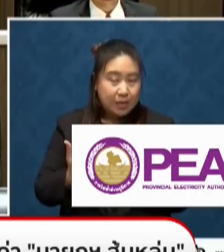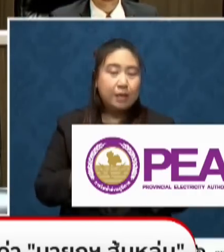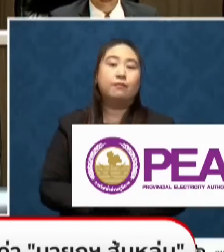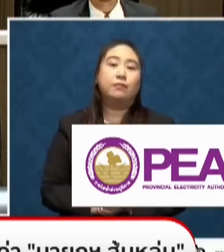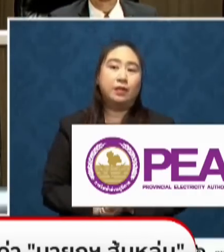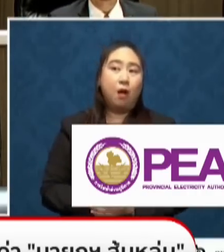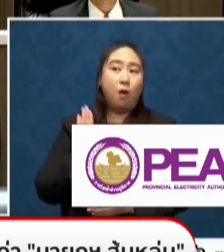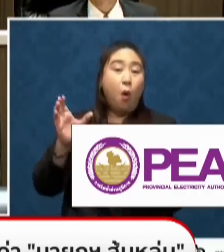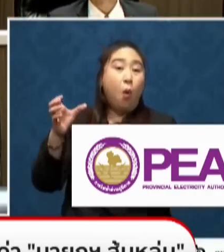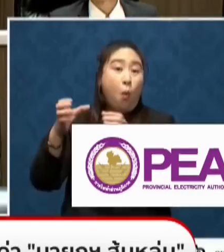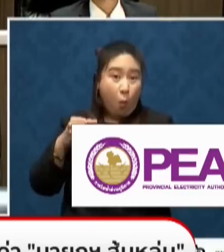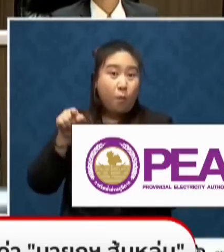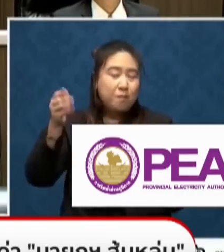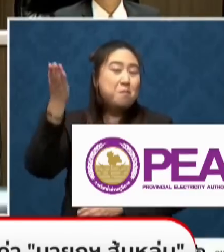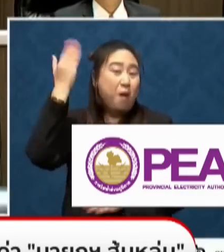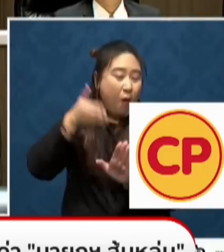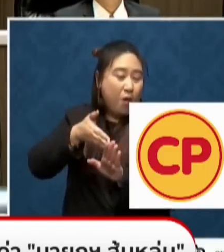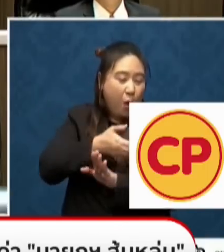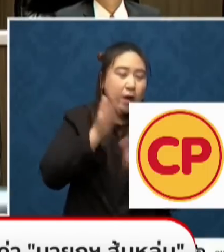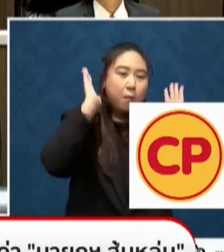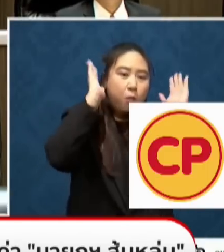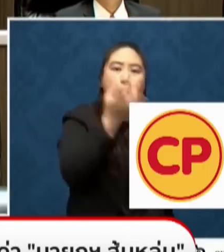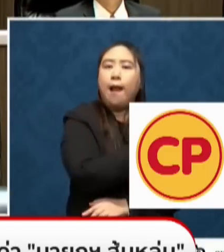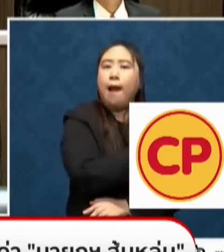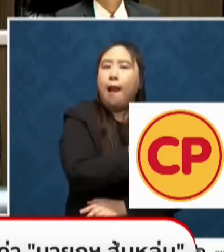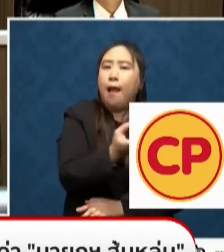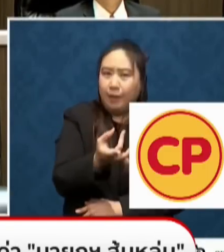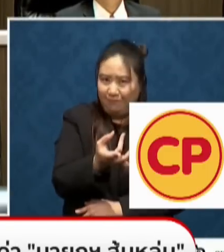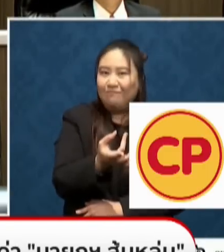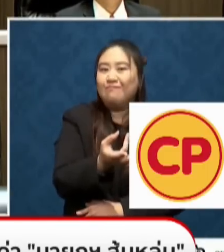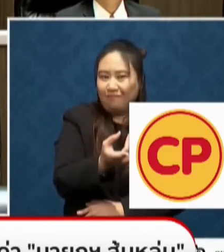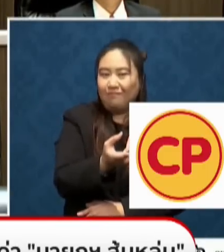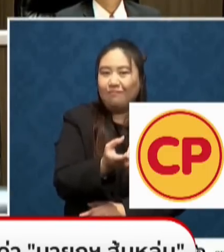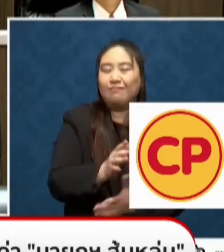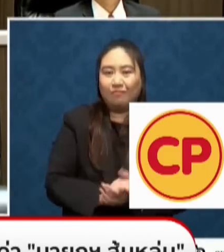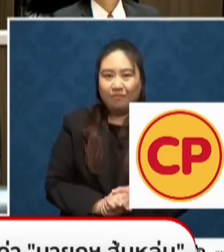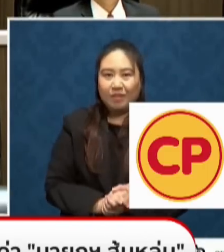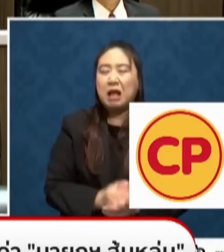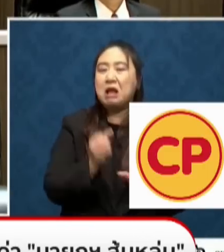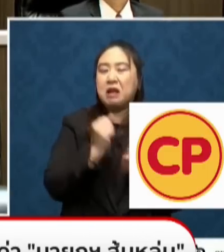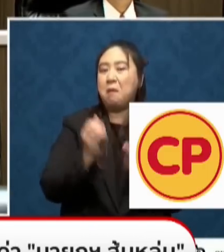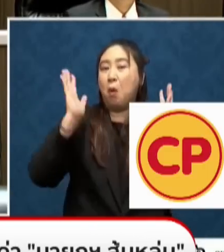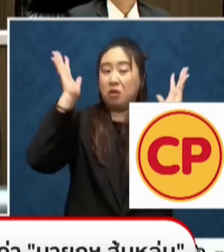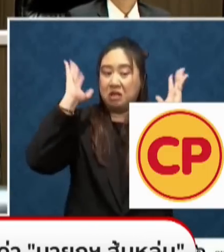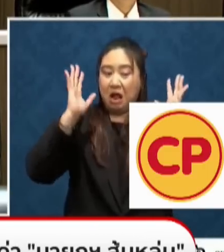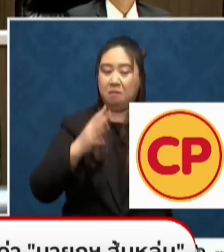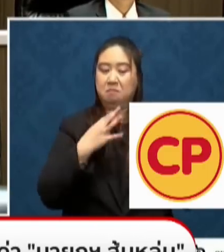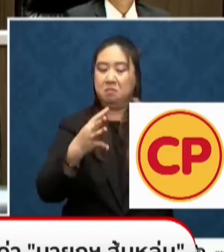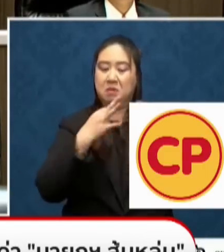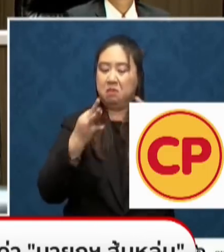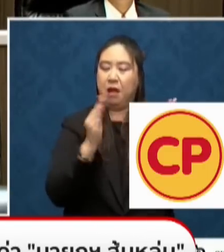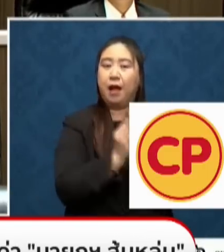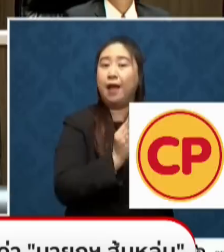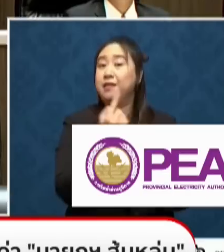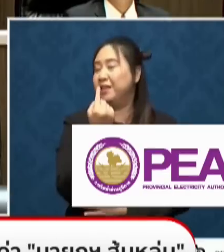รวมไปถึงสิ่งที่พรรคของท่านได้หาเสียงไว้ตอนเลือกตั้งจะไม่ใช่แค่การใช้เพื่อโฆษณาให้ได้มาซึ่งคะแนนเสียงเท่